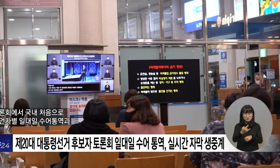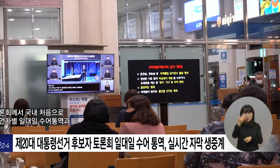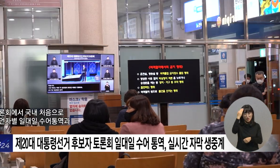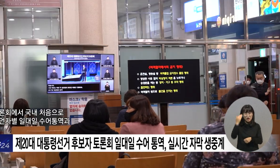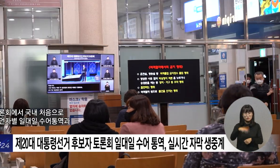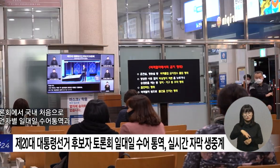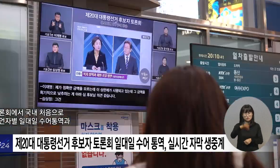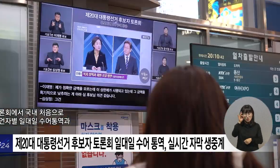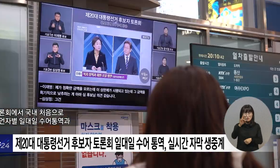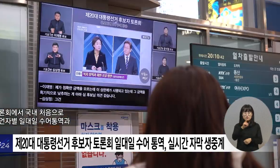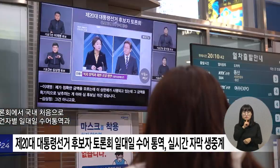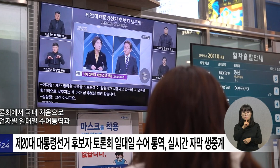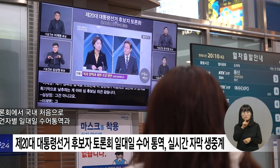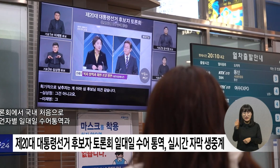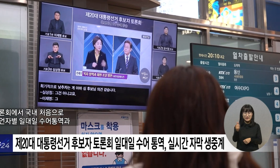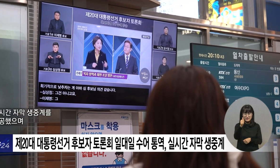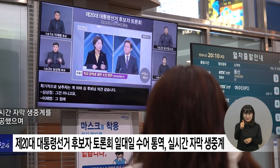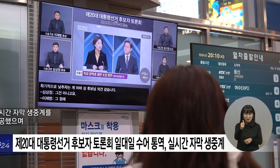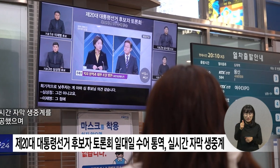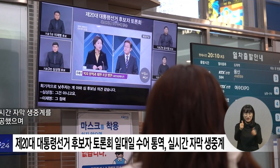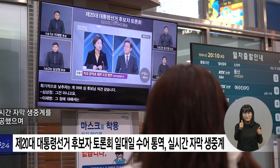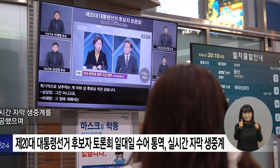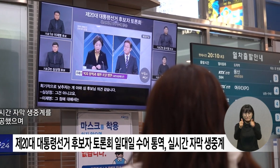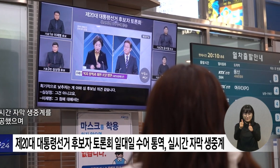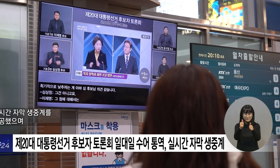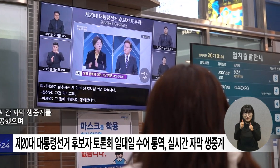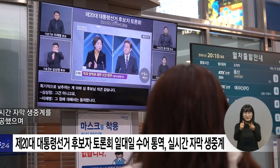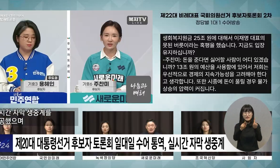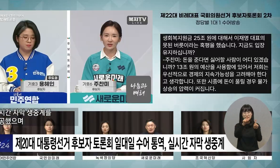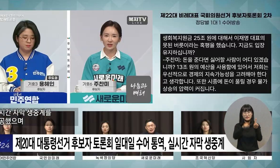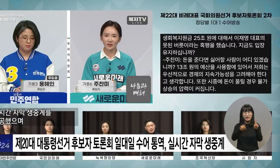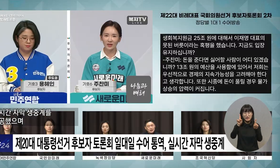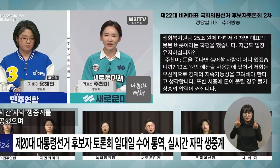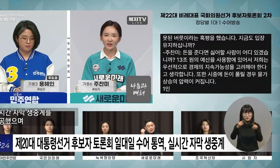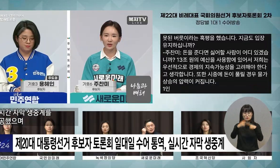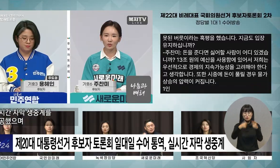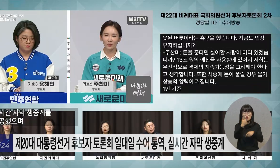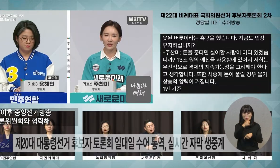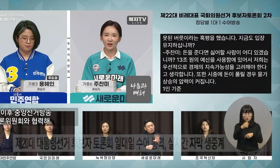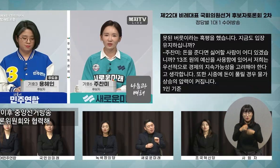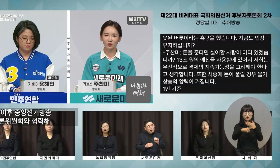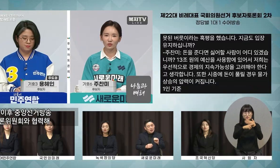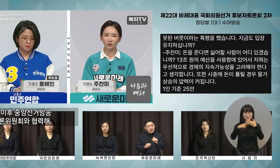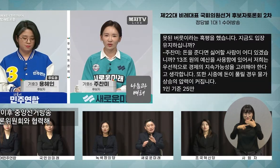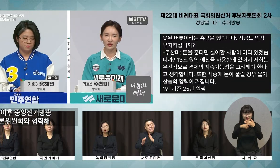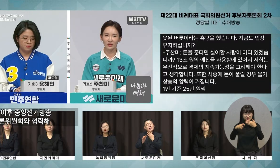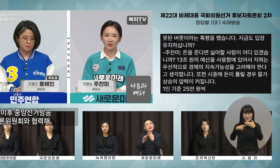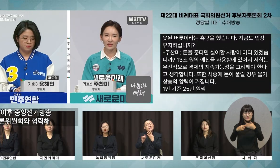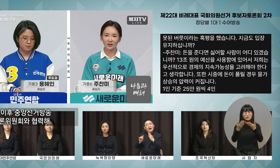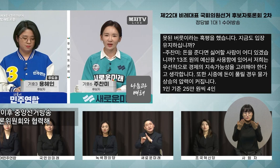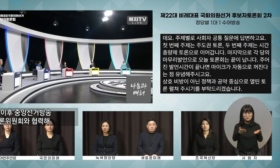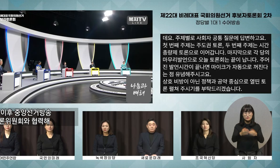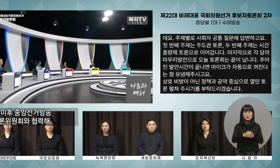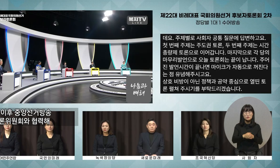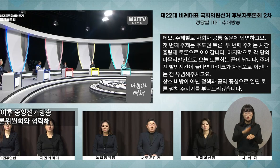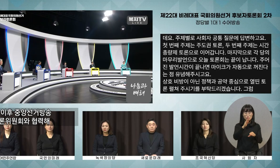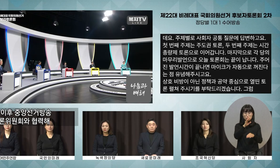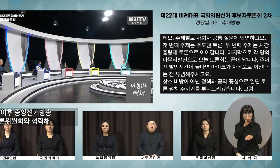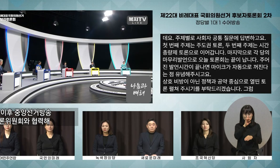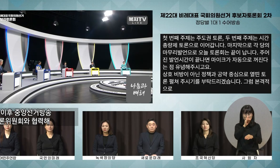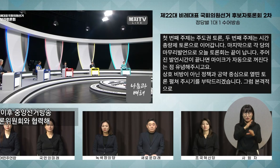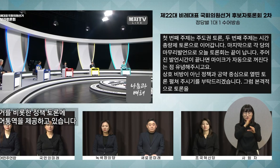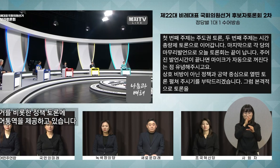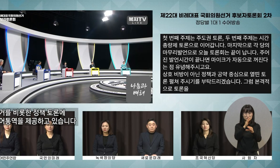발언자별 1대1 수어 통역과 실시간 자막 생중계를 제공했으며, 그 이후 중앙선거방송토론위원회와